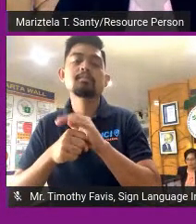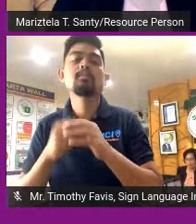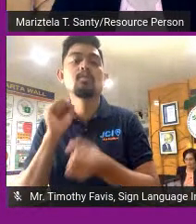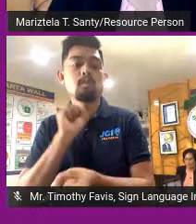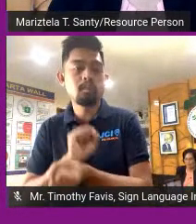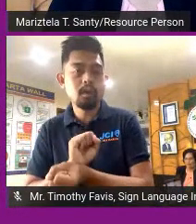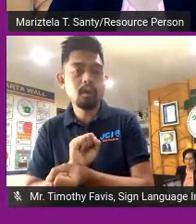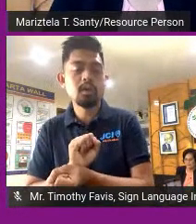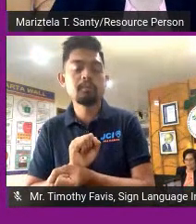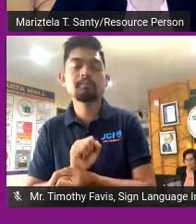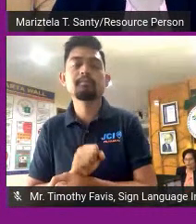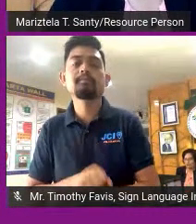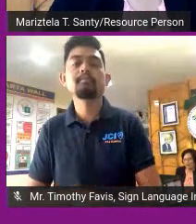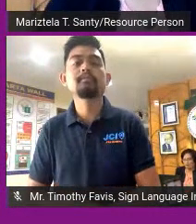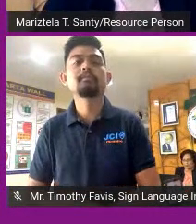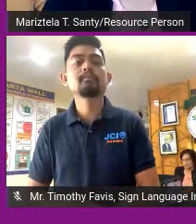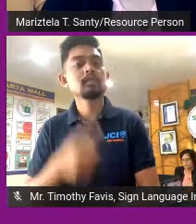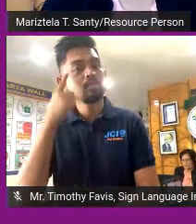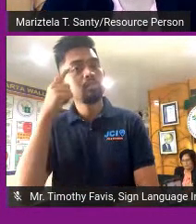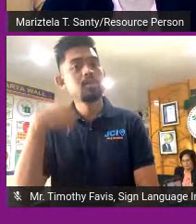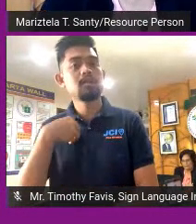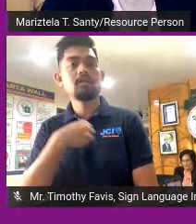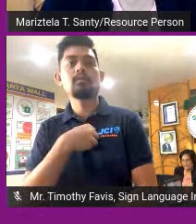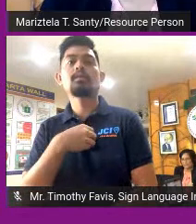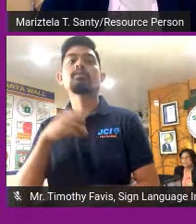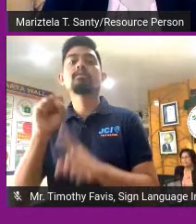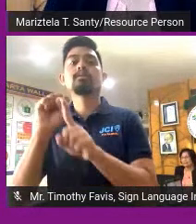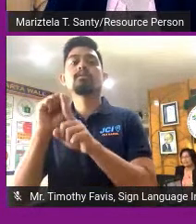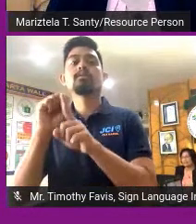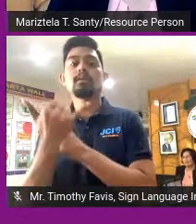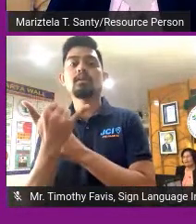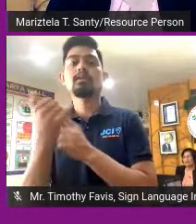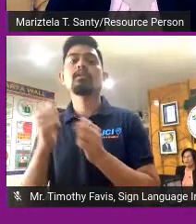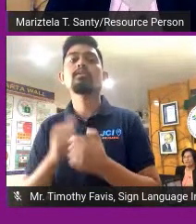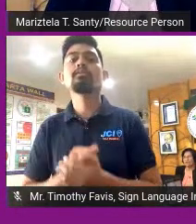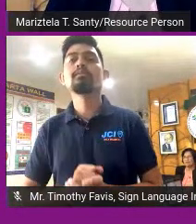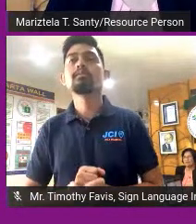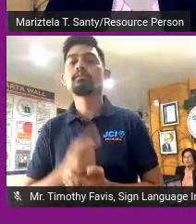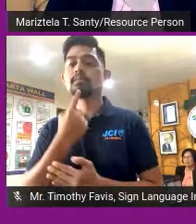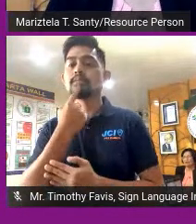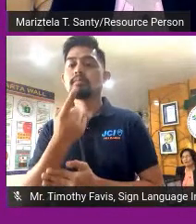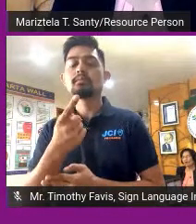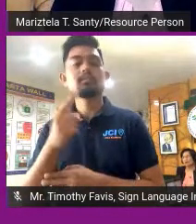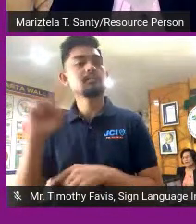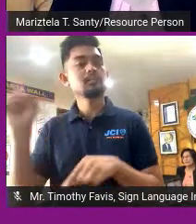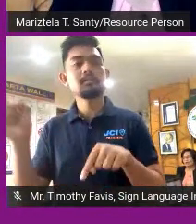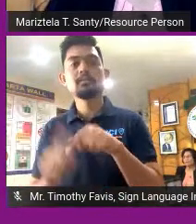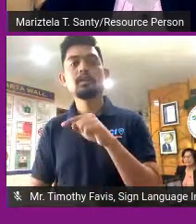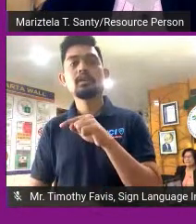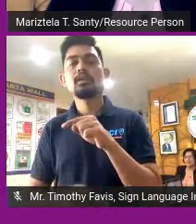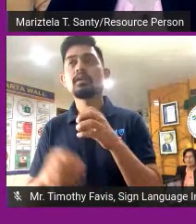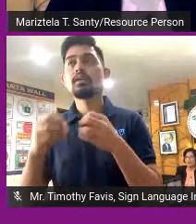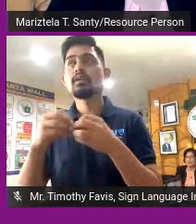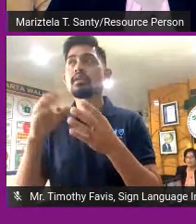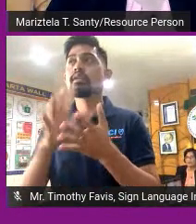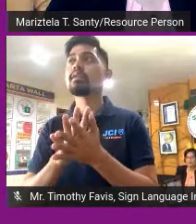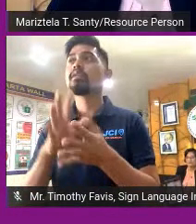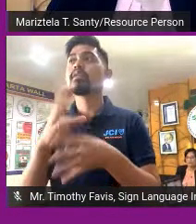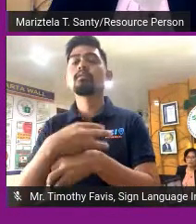everything that we have for the sake of our society. Kasi sabi nga, we do not, kung ikaw nasa